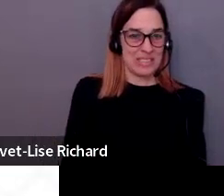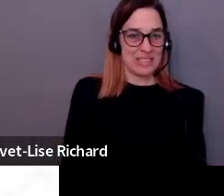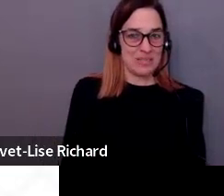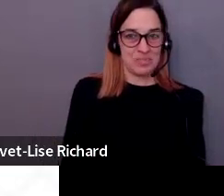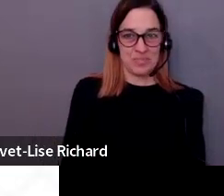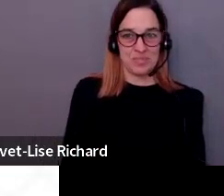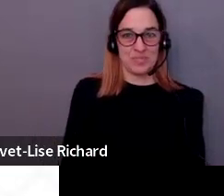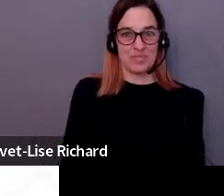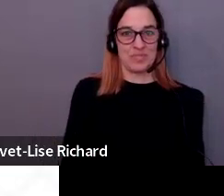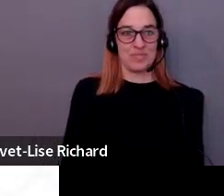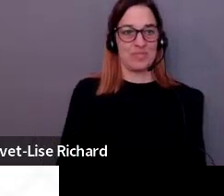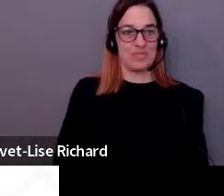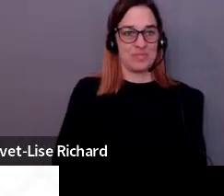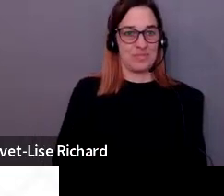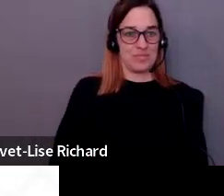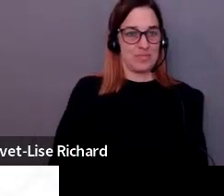OK? C'est